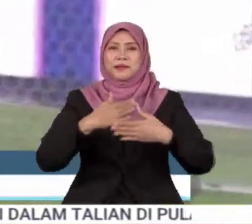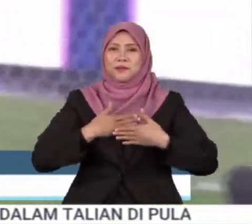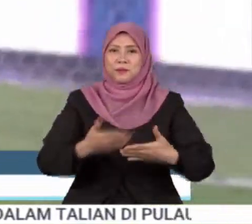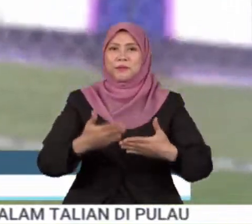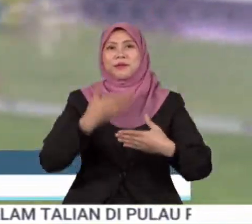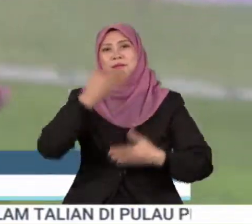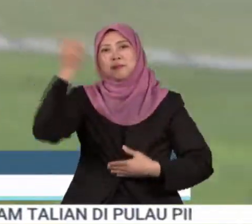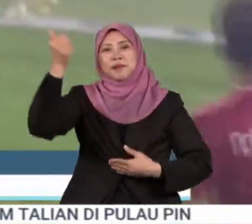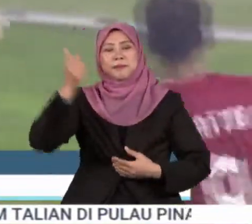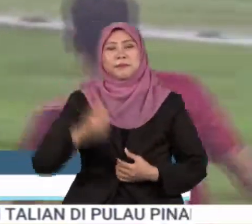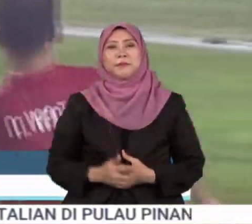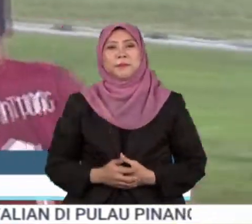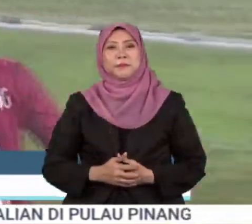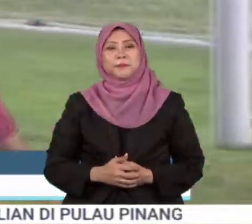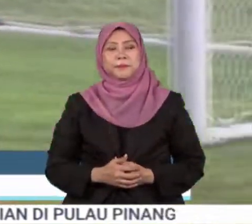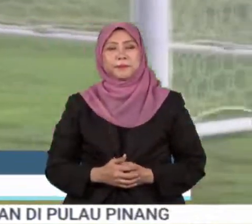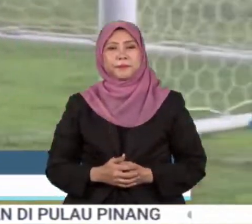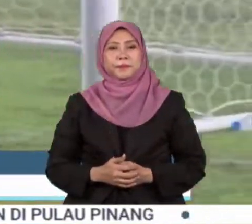terbaik.